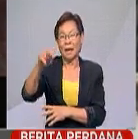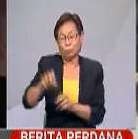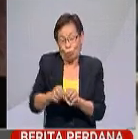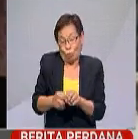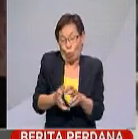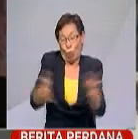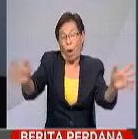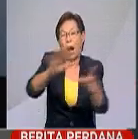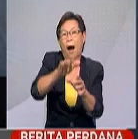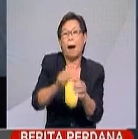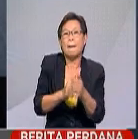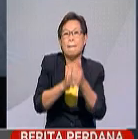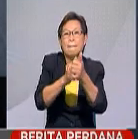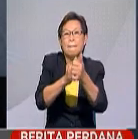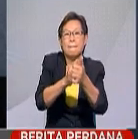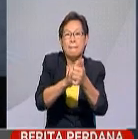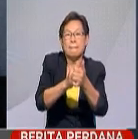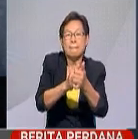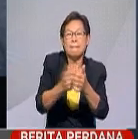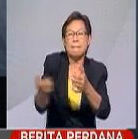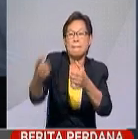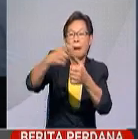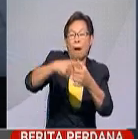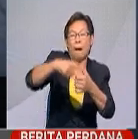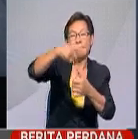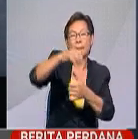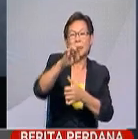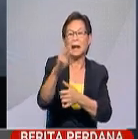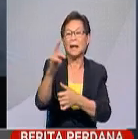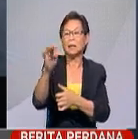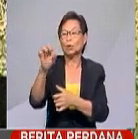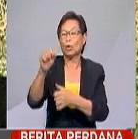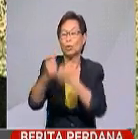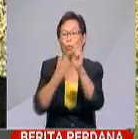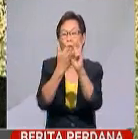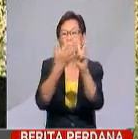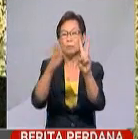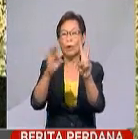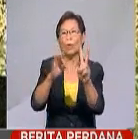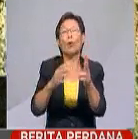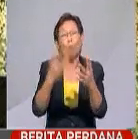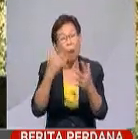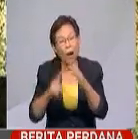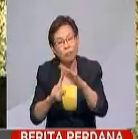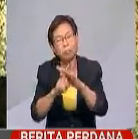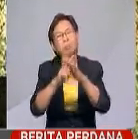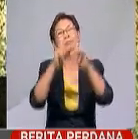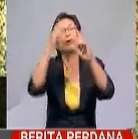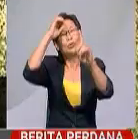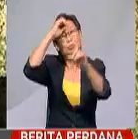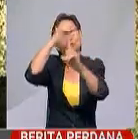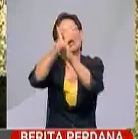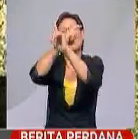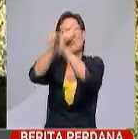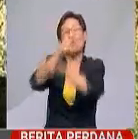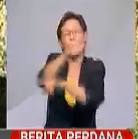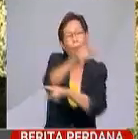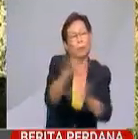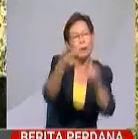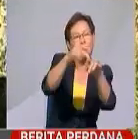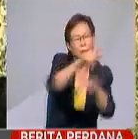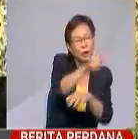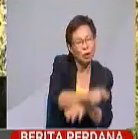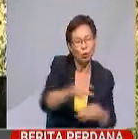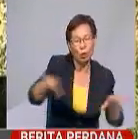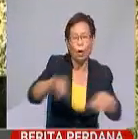Akta Keselamatan Sosial Pekerjaan Sendiri 2019. Ia diwujudkan bertujuan memberi pelindungan kepada individu yang menjalankan